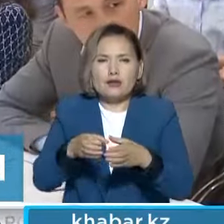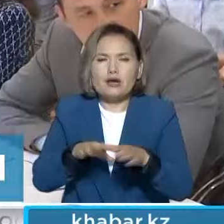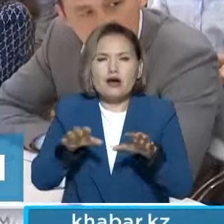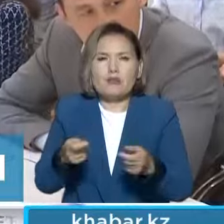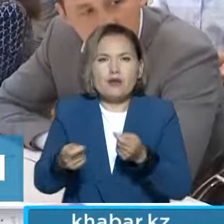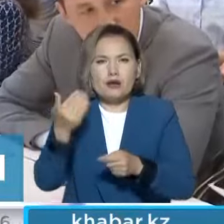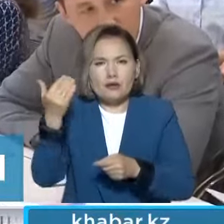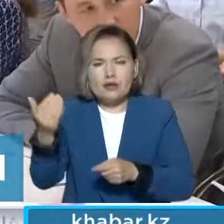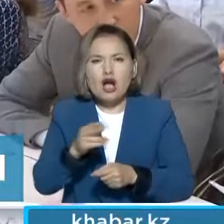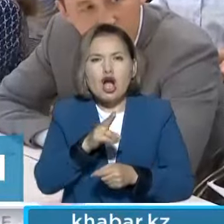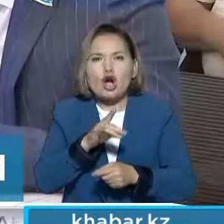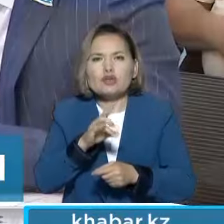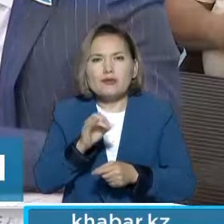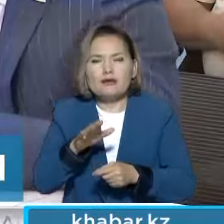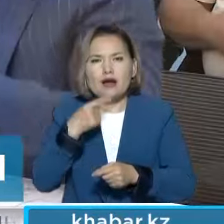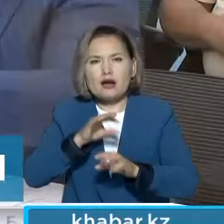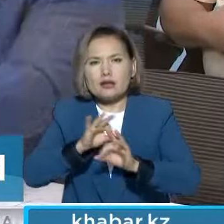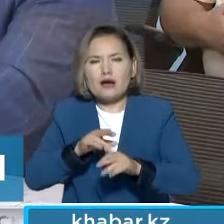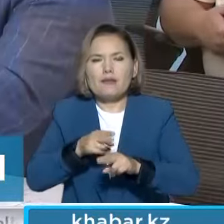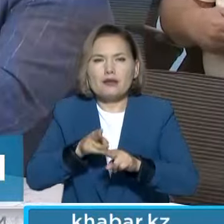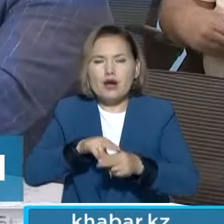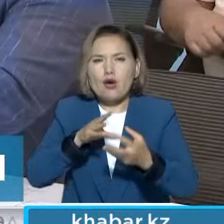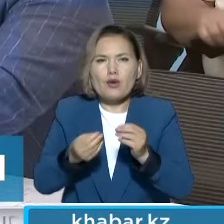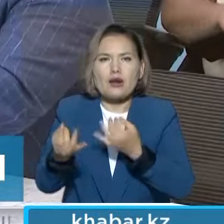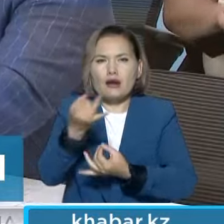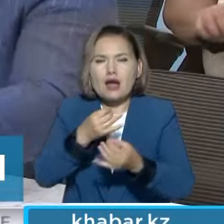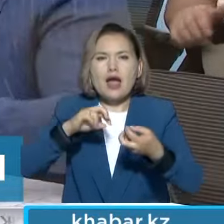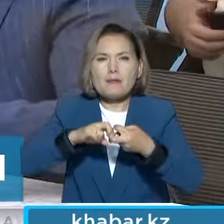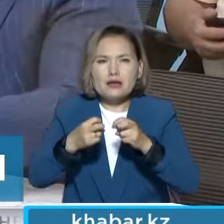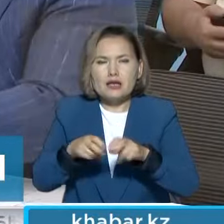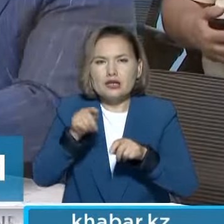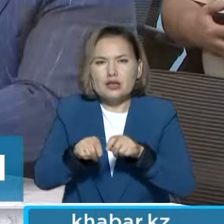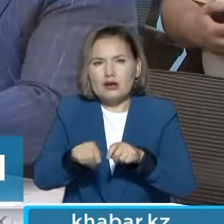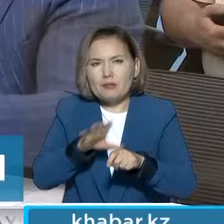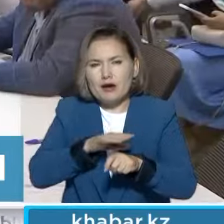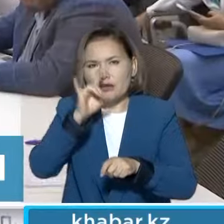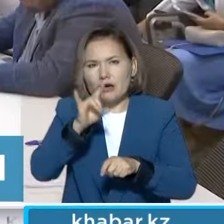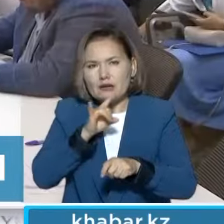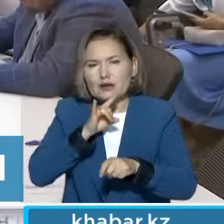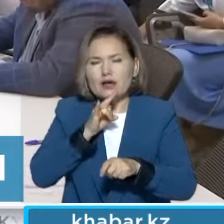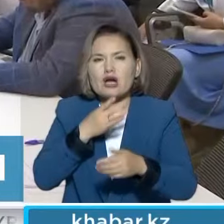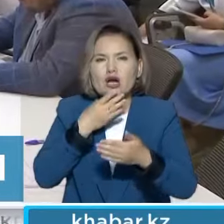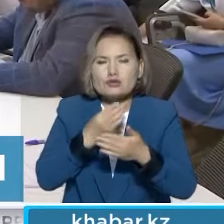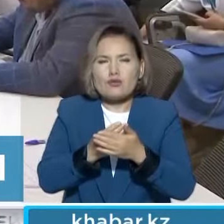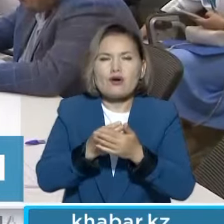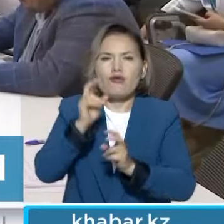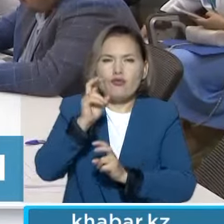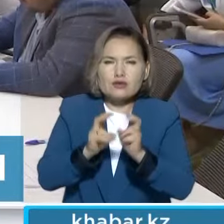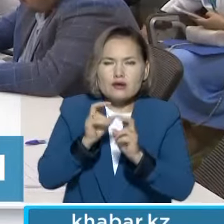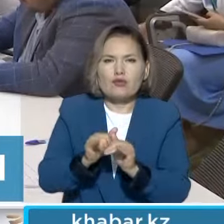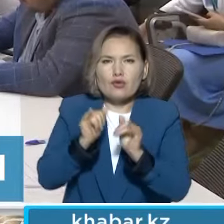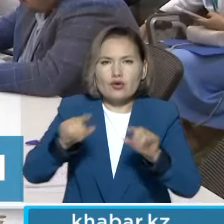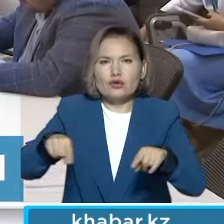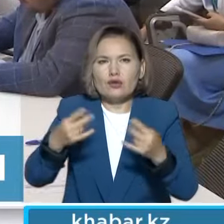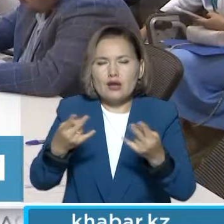төрағасы Олжас Құсбековтің айтуынша, петицияда айтылған мәселелер тексерілді. Елімізде отандық өндіріс жоқ деу